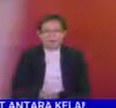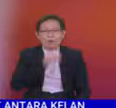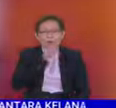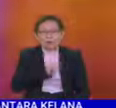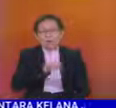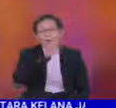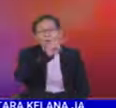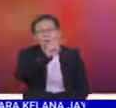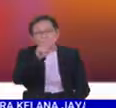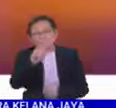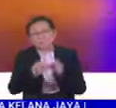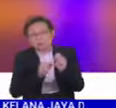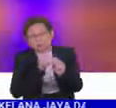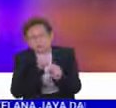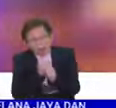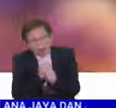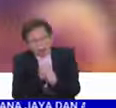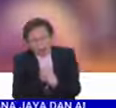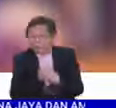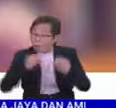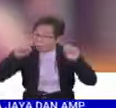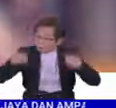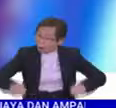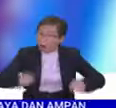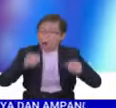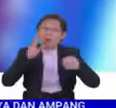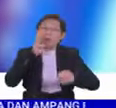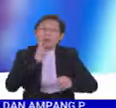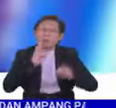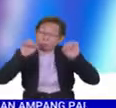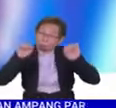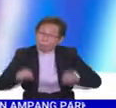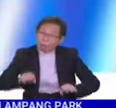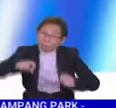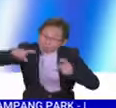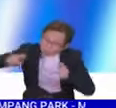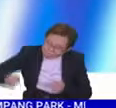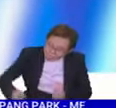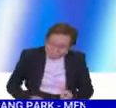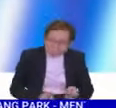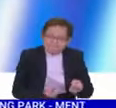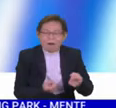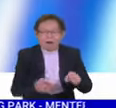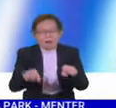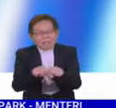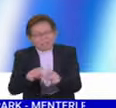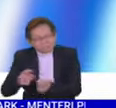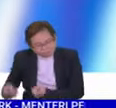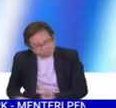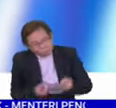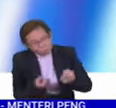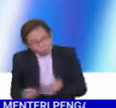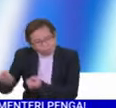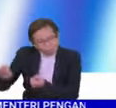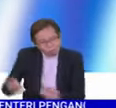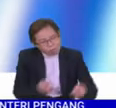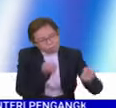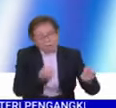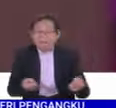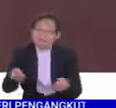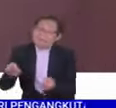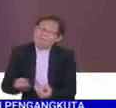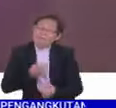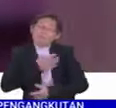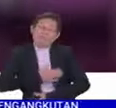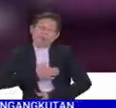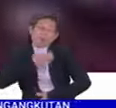Umur 62 tahun bukan penghalang buat seorang wanita untuk lincah bermain kasut roda. Aksi bersahaja dan